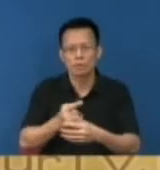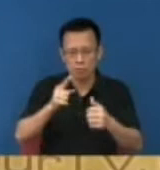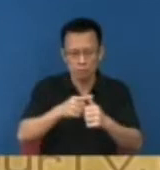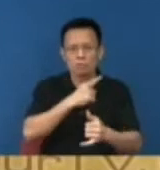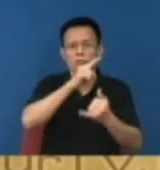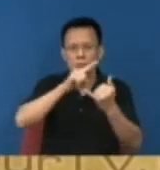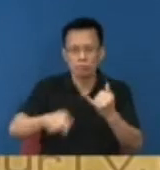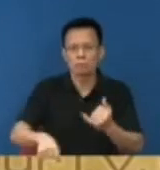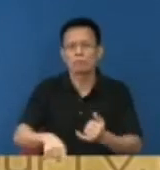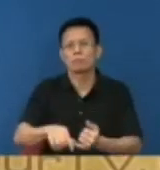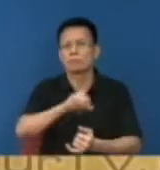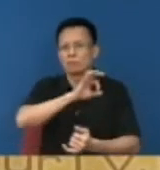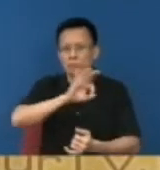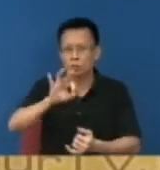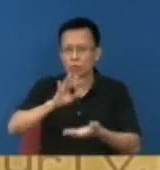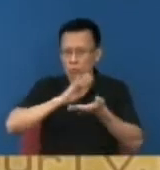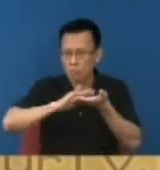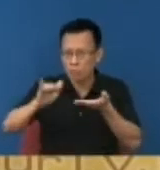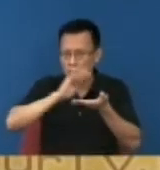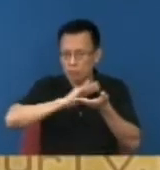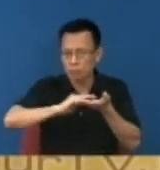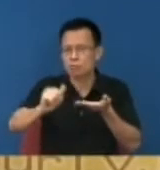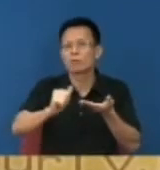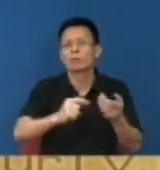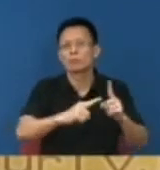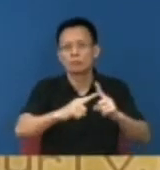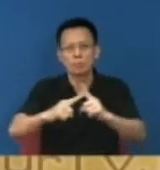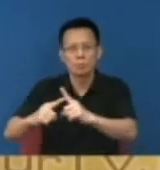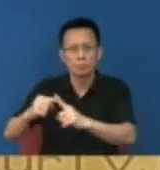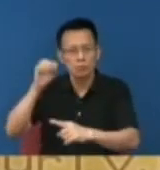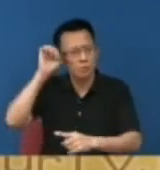個好清晰嘅民意，就係話